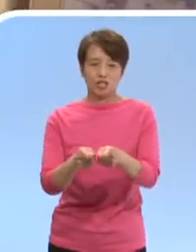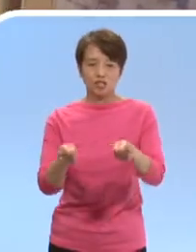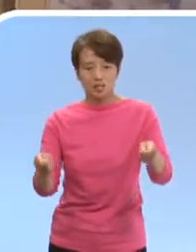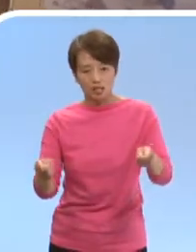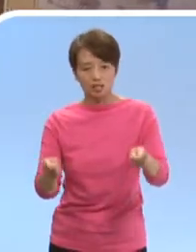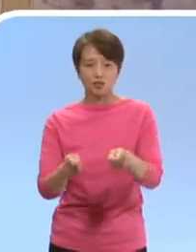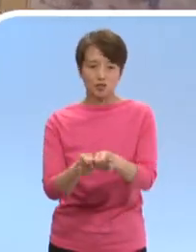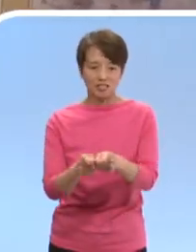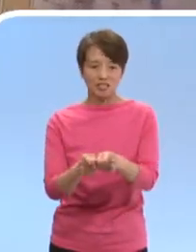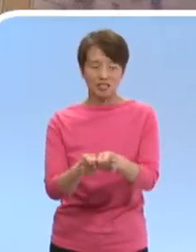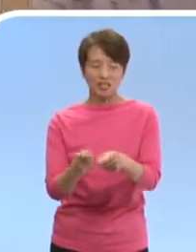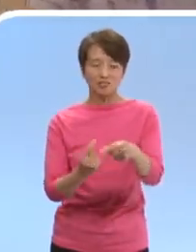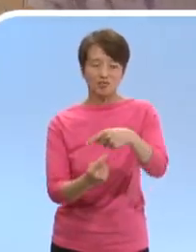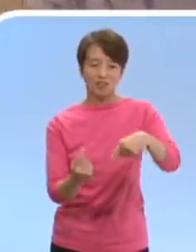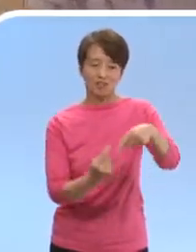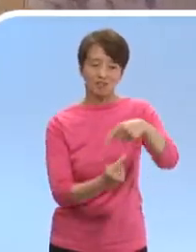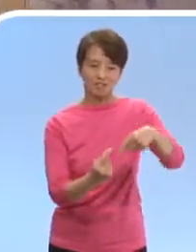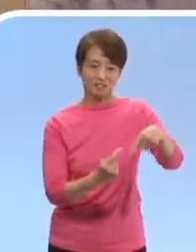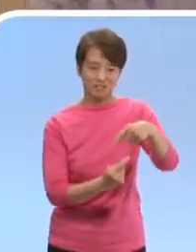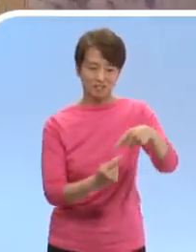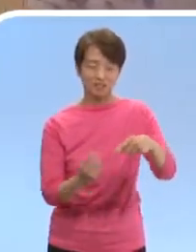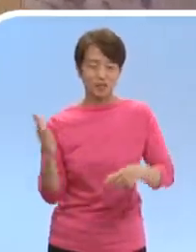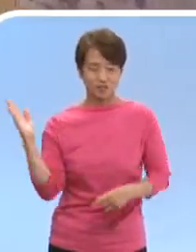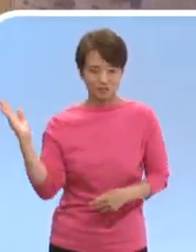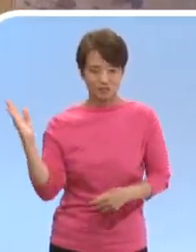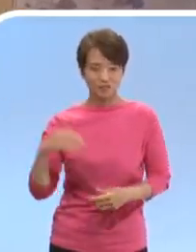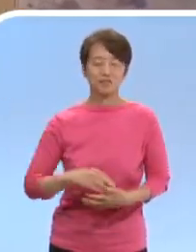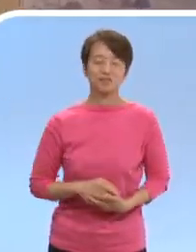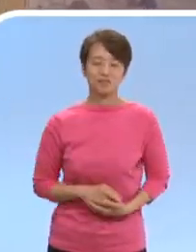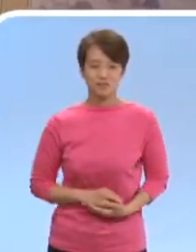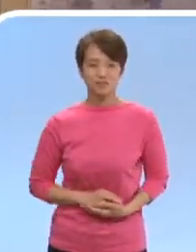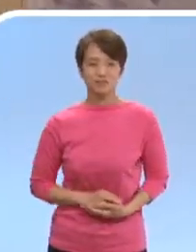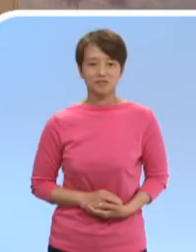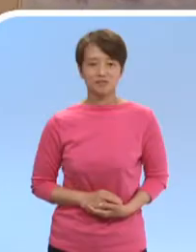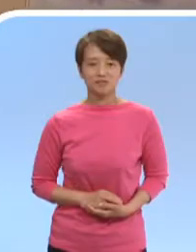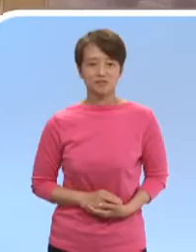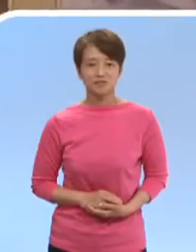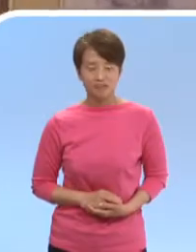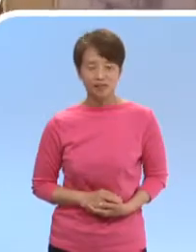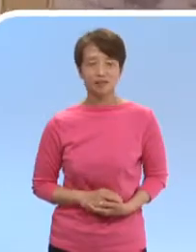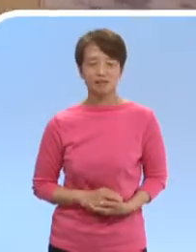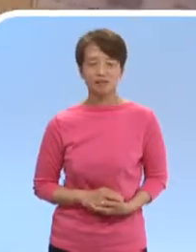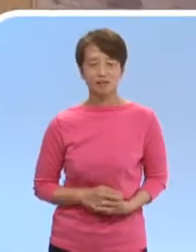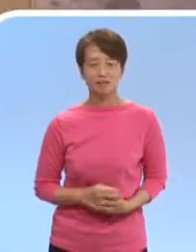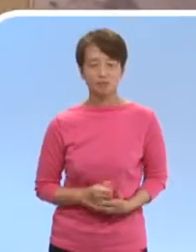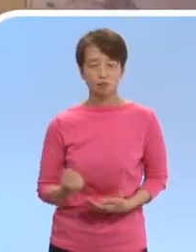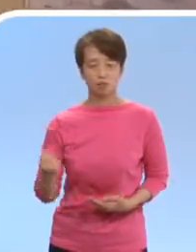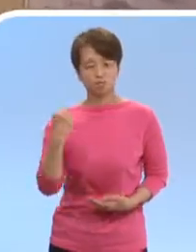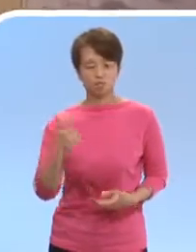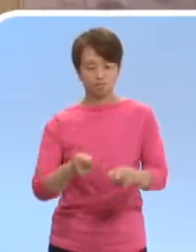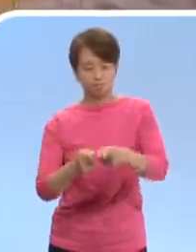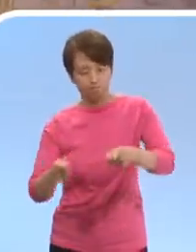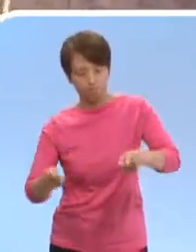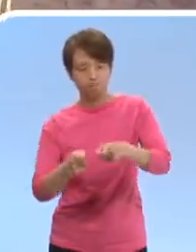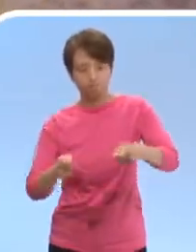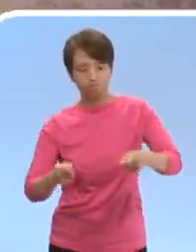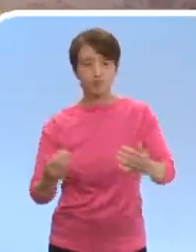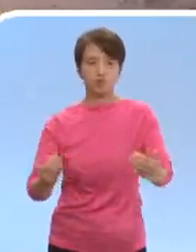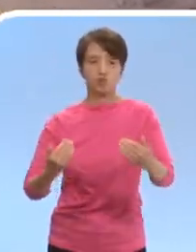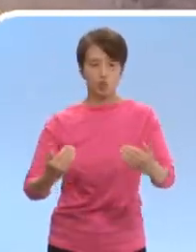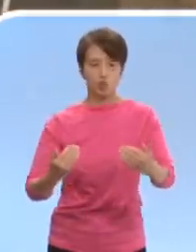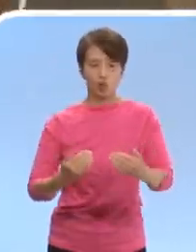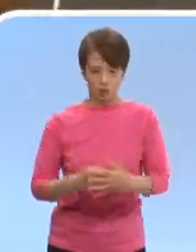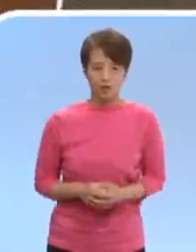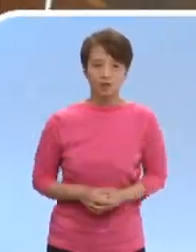いて 開いて閉じて、 開いて閉じて、開いて閉じて、あ、すごい すごい、あ、すごいね、 結構力入れます